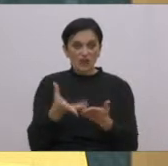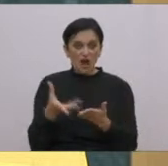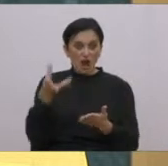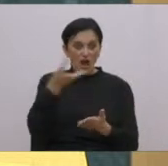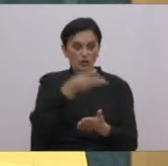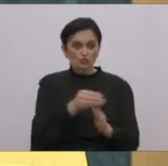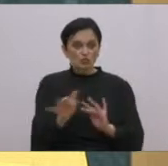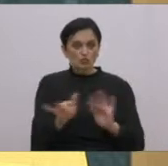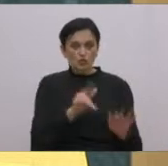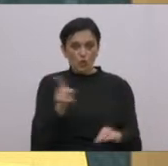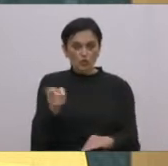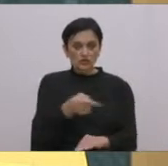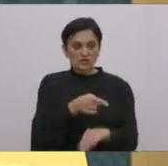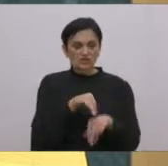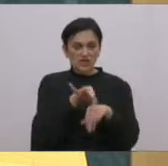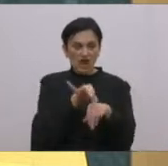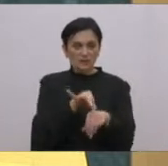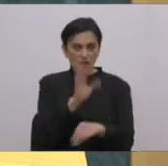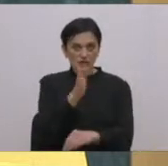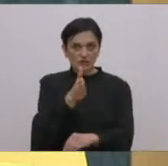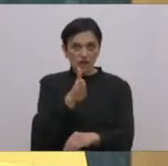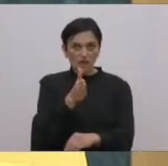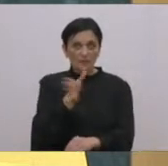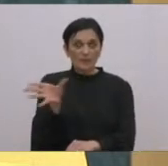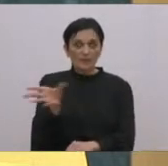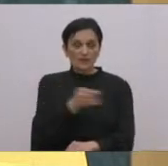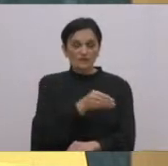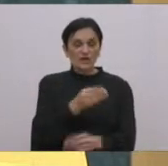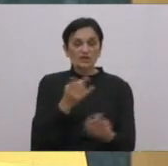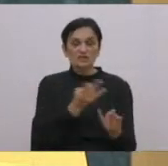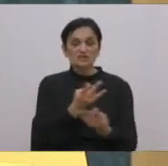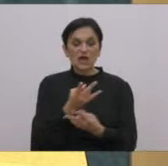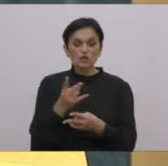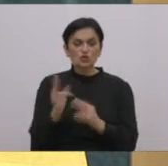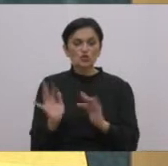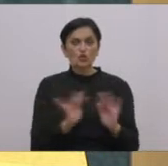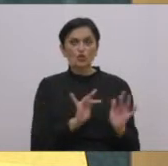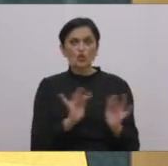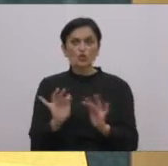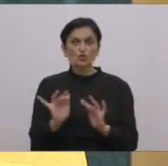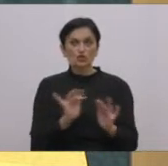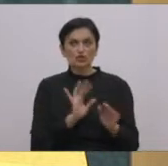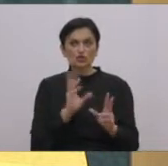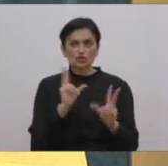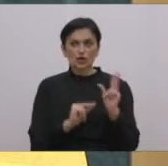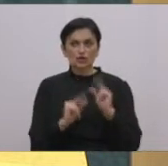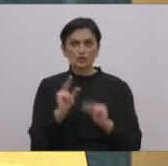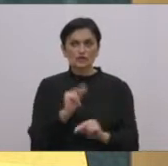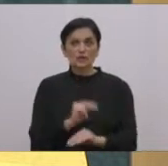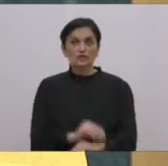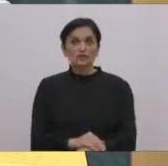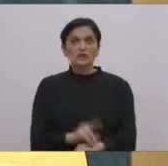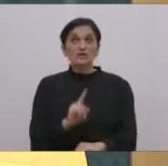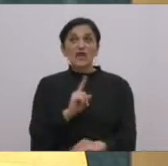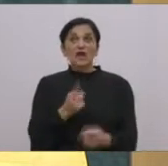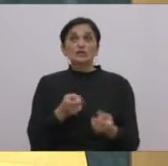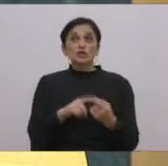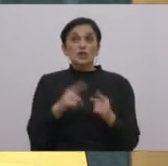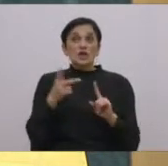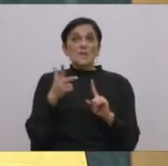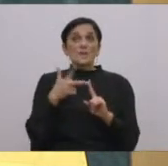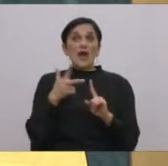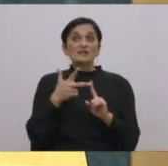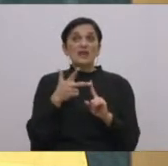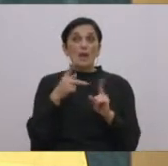ვთქვათ პროცედურებს წარმართავს ყველა საჭირო ღონისძიების ჩათვლით. რა შეეხება მესამე